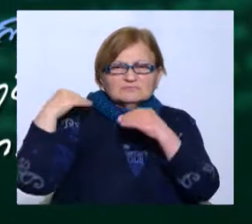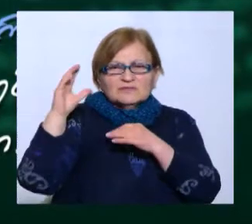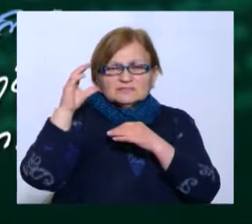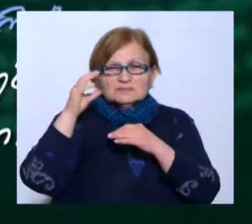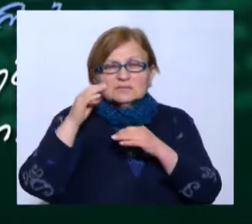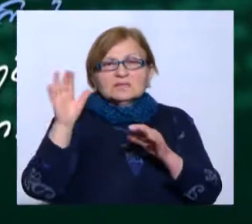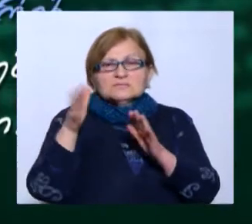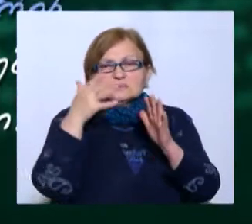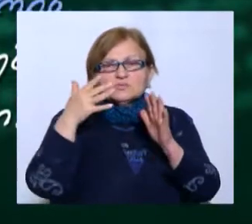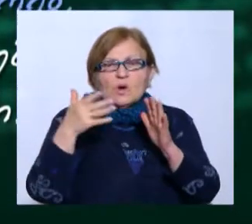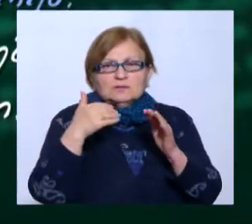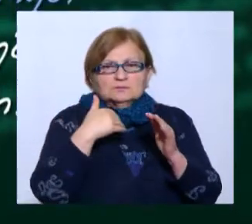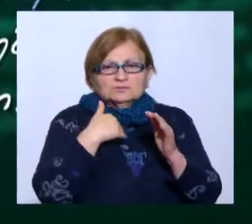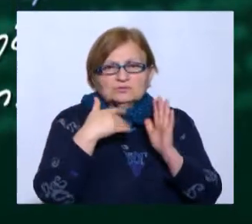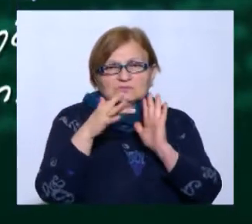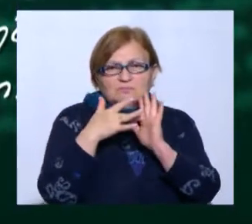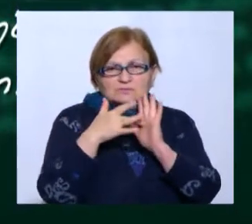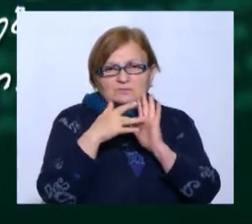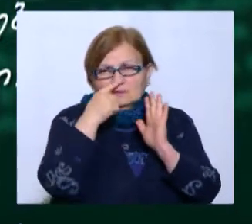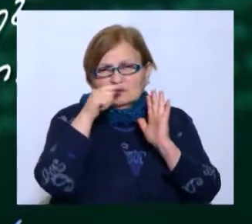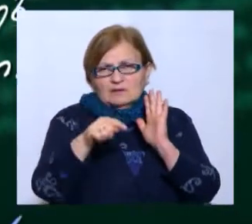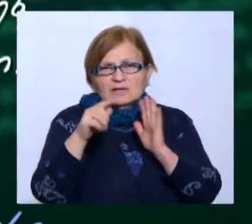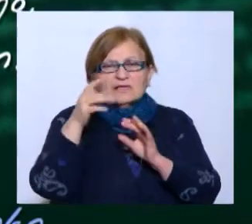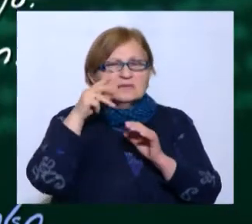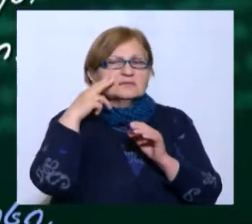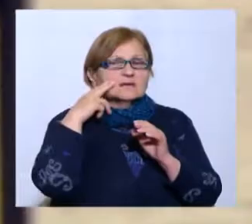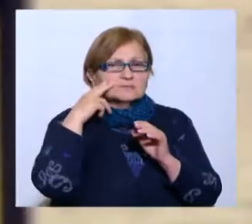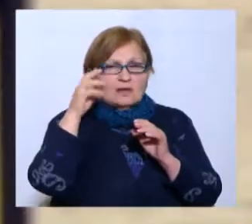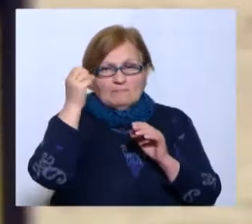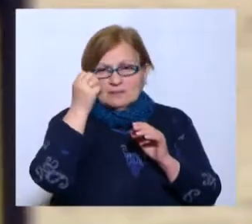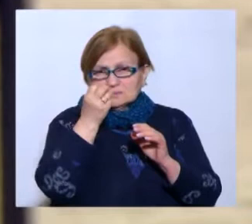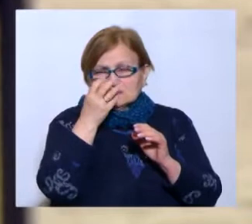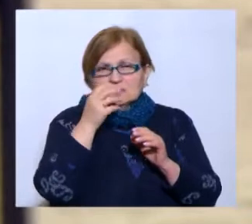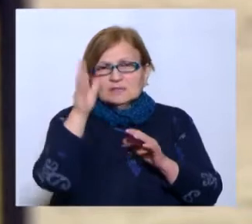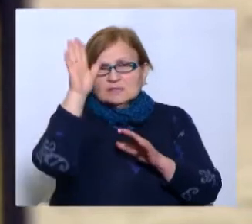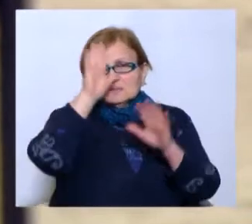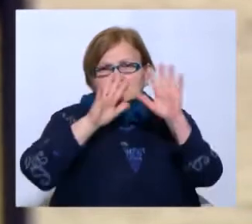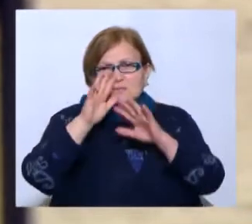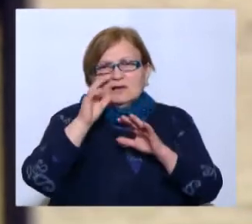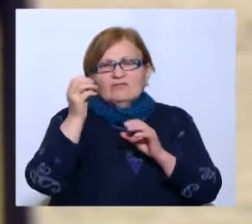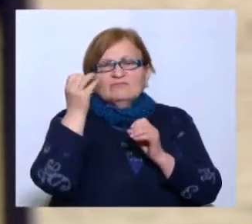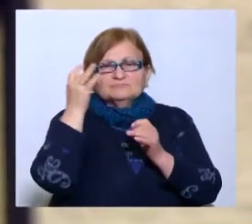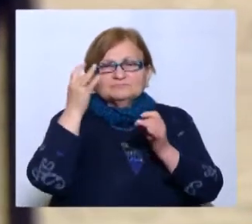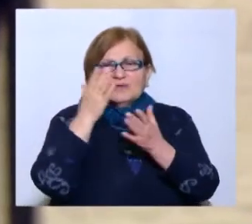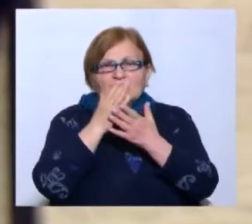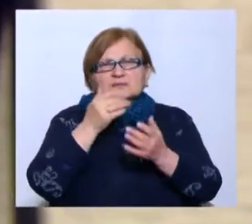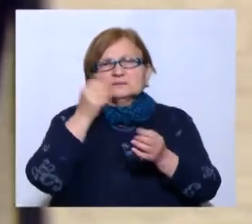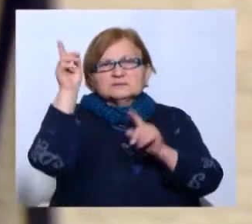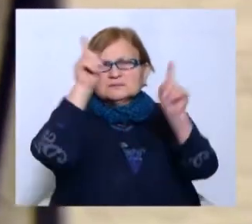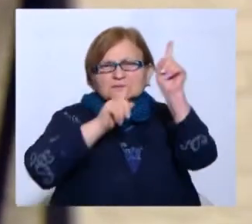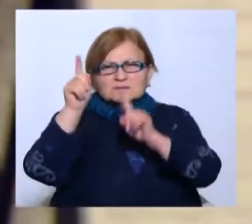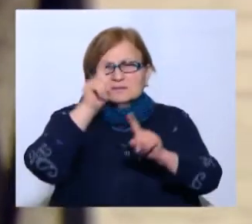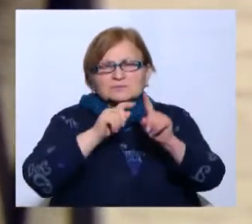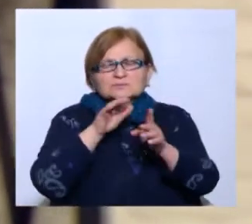არხევს და ატოკებს ჩემს სარკმლის წინ იასამას. ცა მტრედისფერ ლურჯ სვეტებით ისე არის დასერილი, ისე